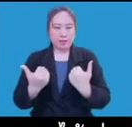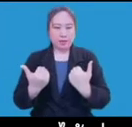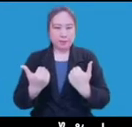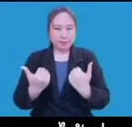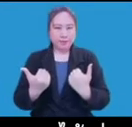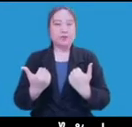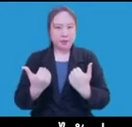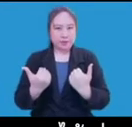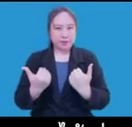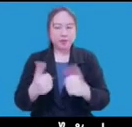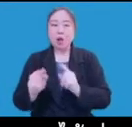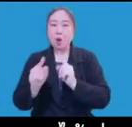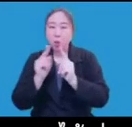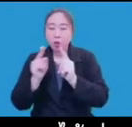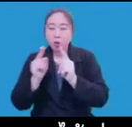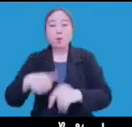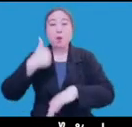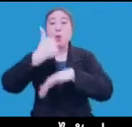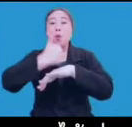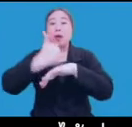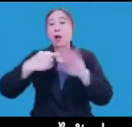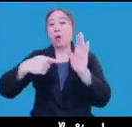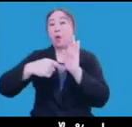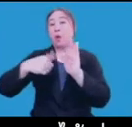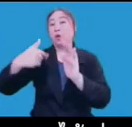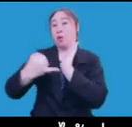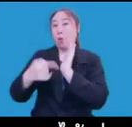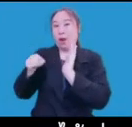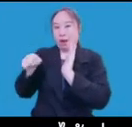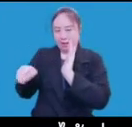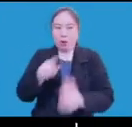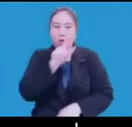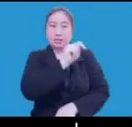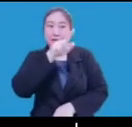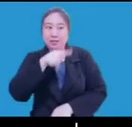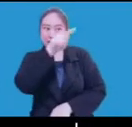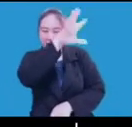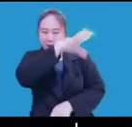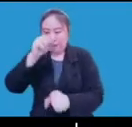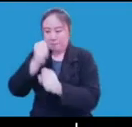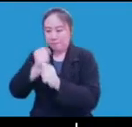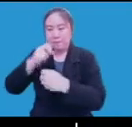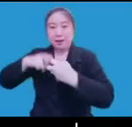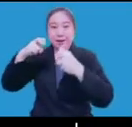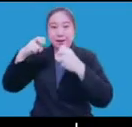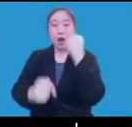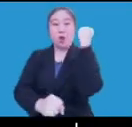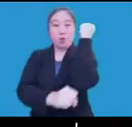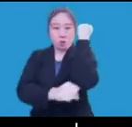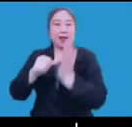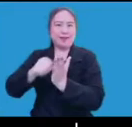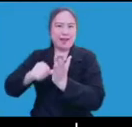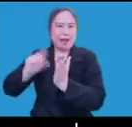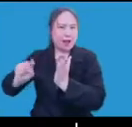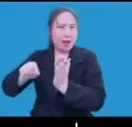ครับที่เราจะได้พูดคุยครับกับท่านผู้ว่าราชการจังหวัดที่นำร่องการใช้งาน TP-Map แก้ไขปัญหาความยากจนเป็นจังหวัด